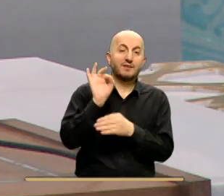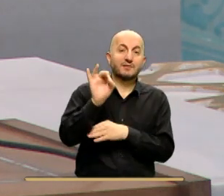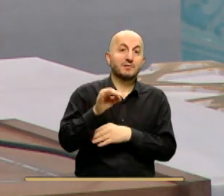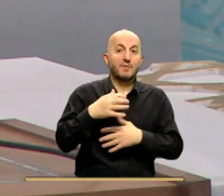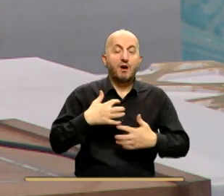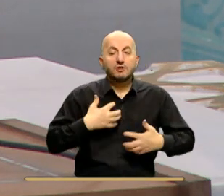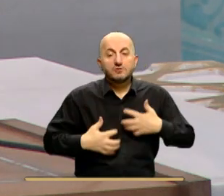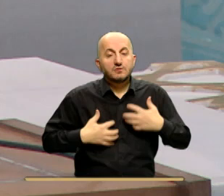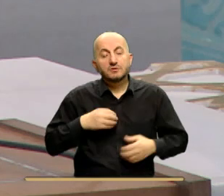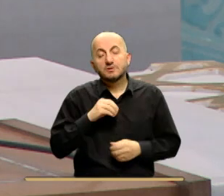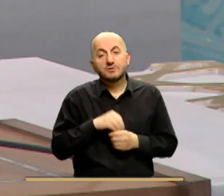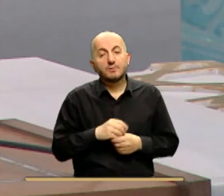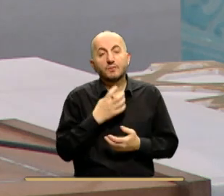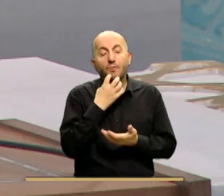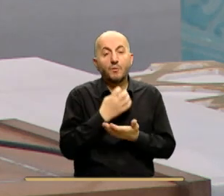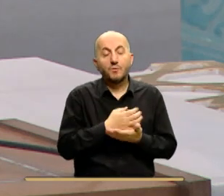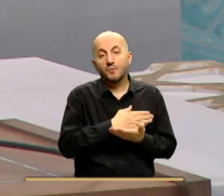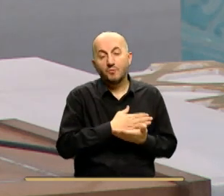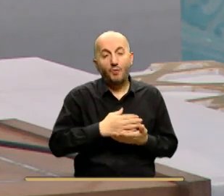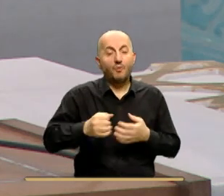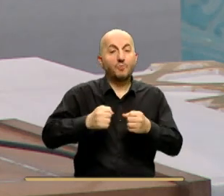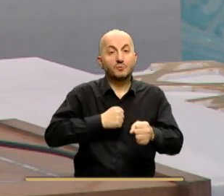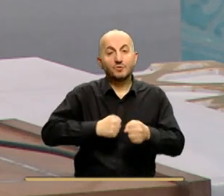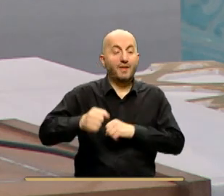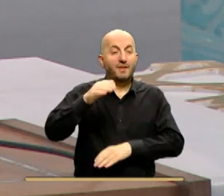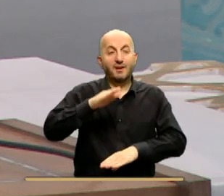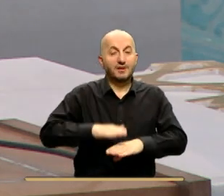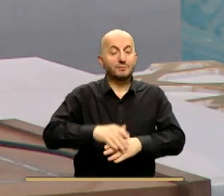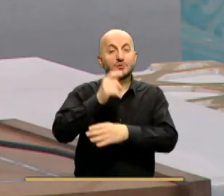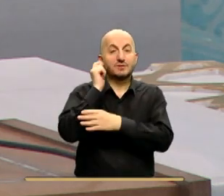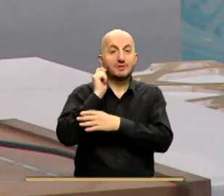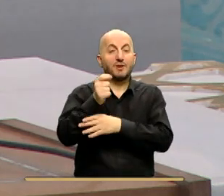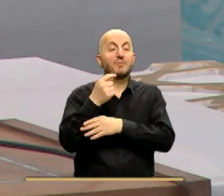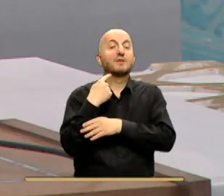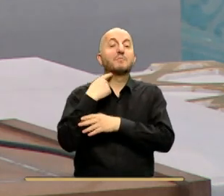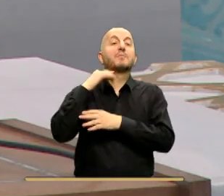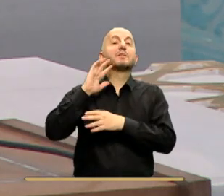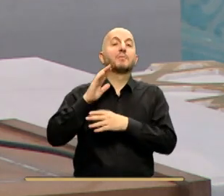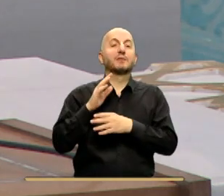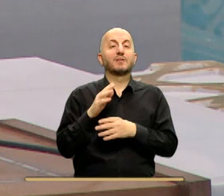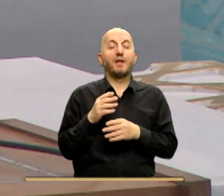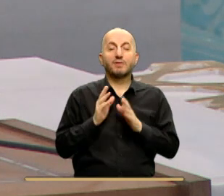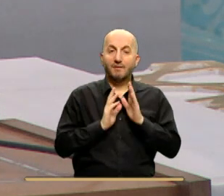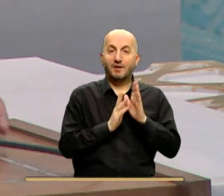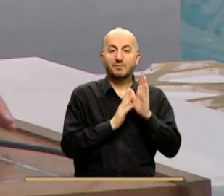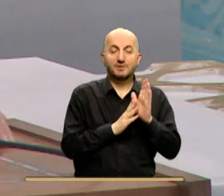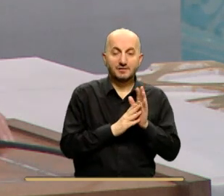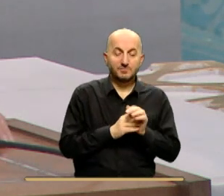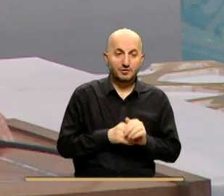iştiyakı içerisinde bir ömür boyu mücadele etmiş, tebliğini bıkmadan, usanmadan devam ettirmiştir.